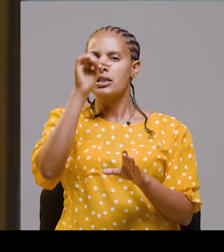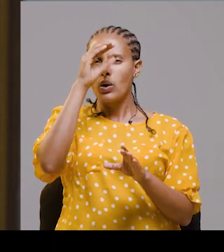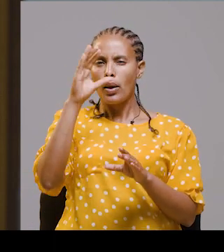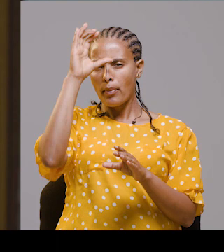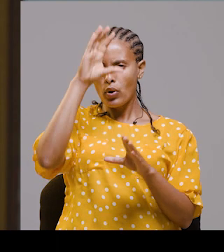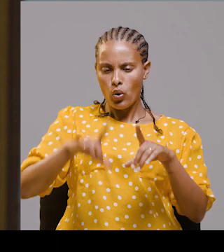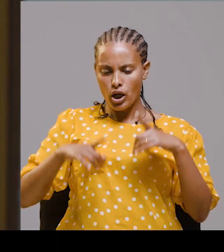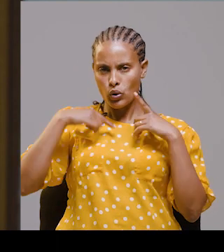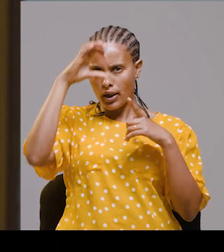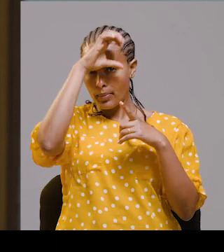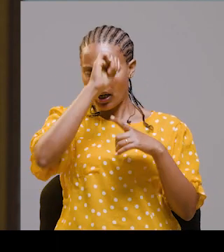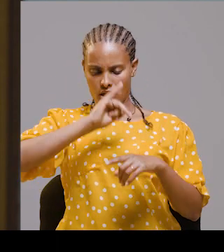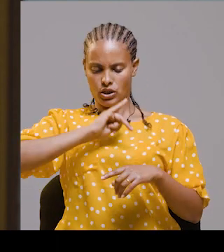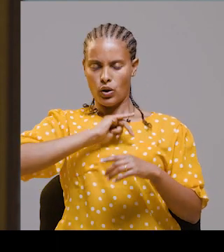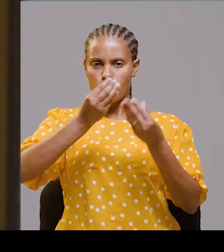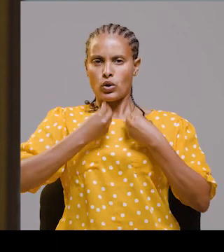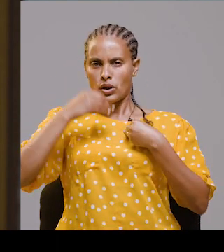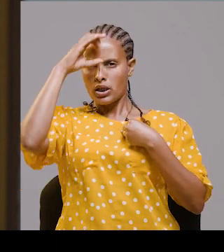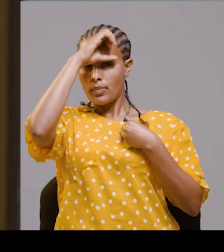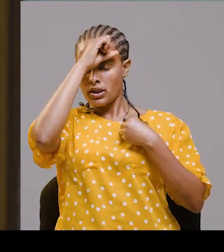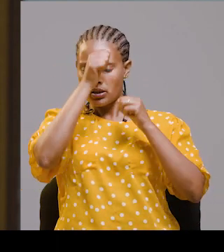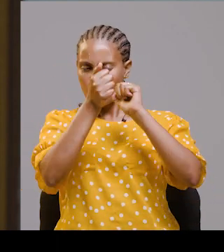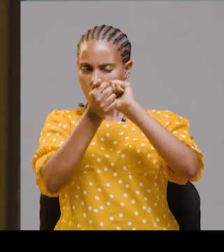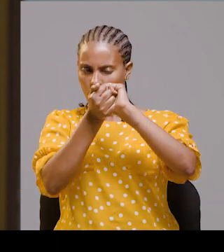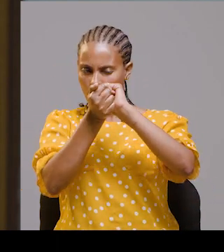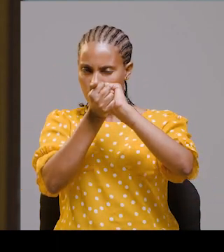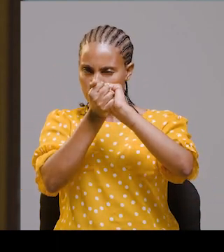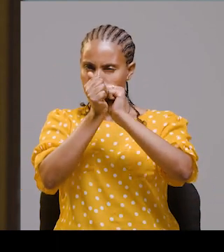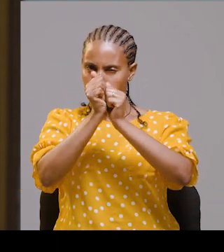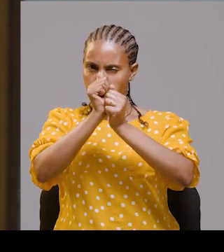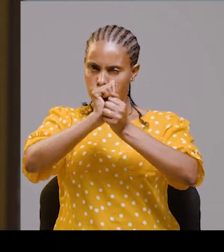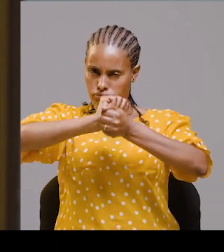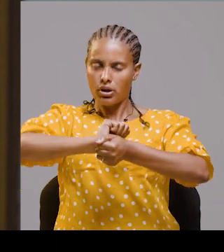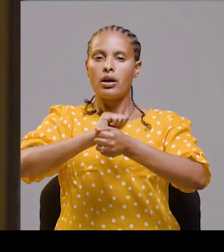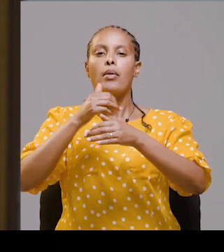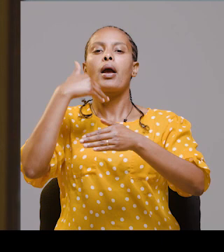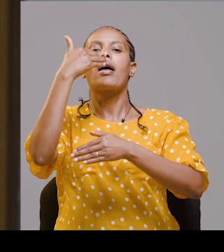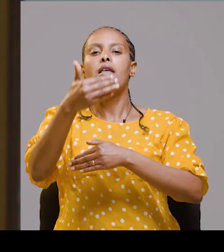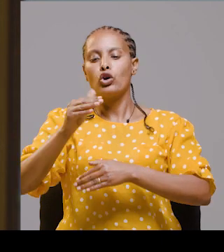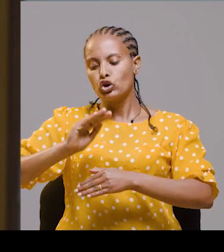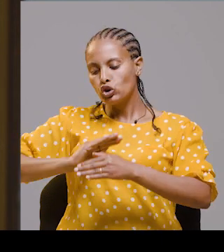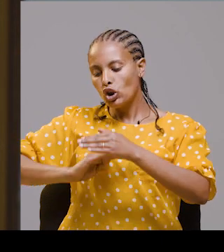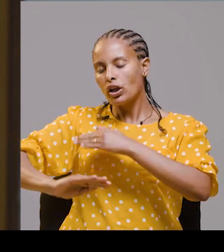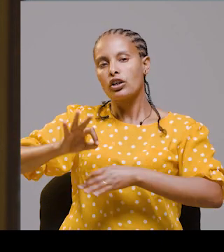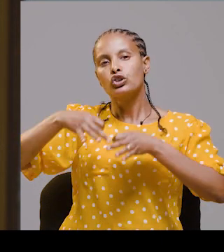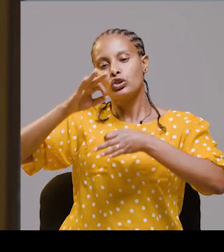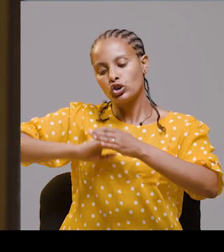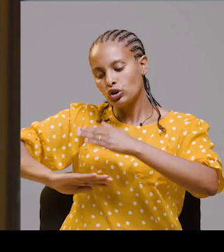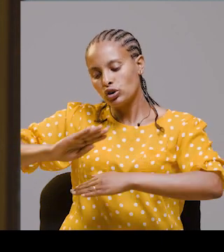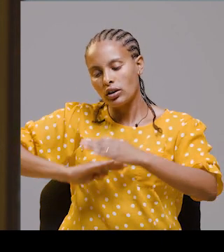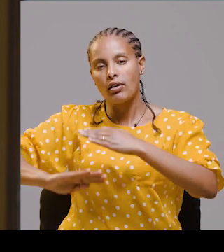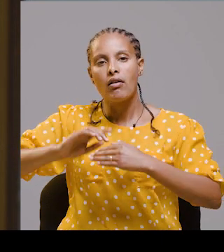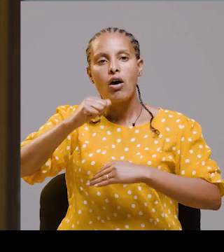جمت لراساتشو منوراتشو جمت ولو يتكيرنو مهيدو مالت سلازي يميكات تلو جنريشن راسو أفكت ديونال